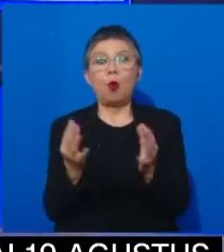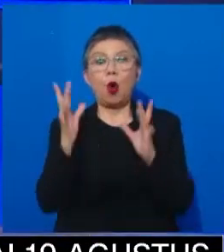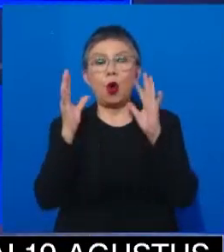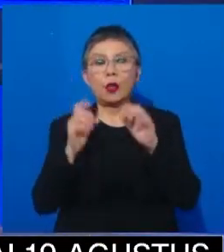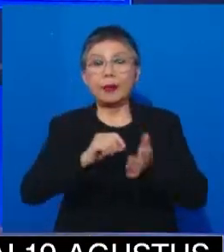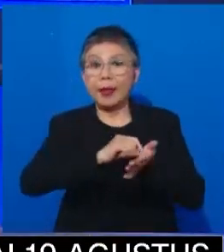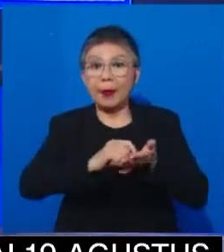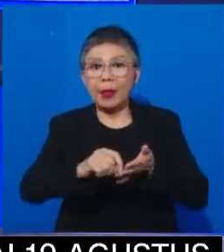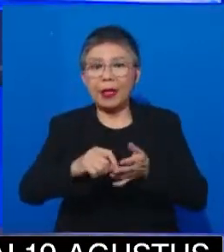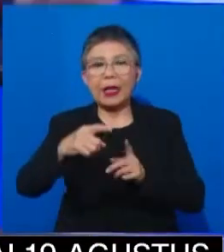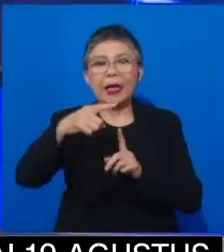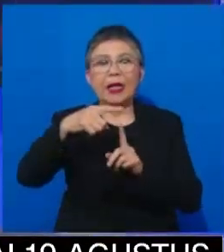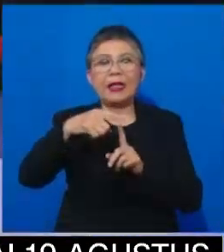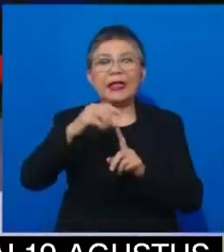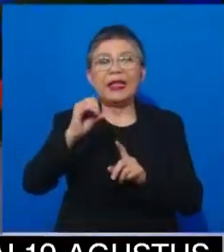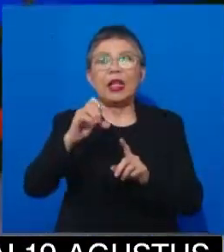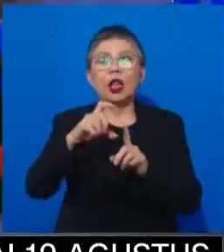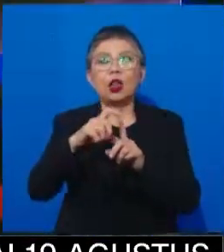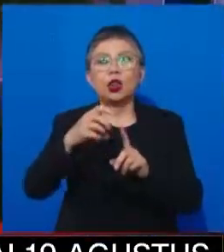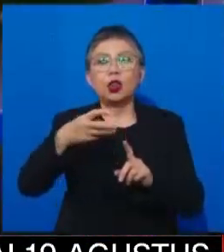istilah ditoke.